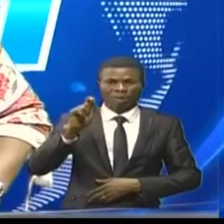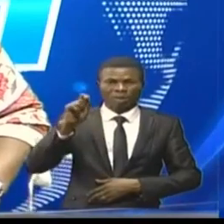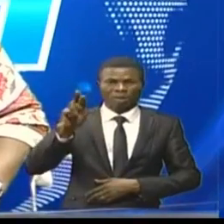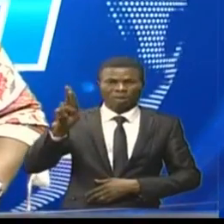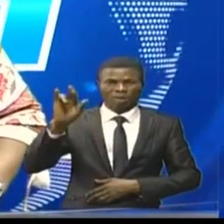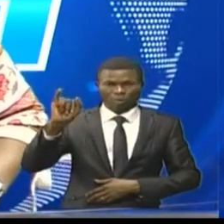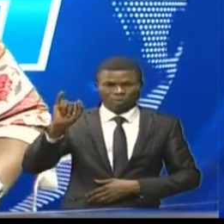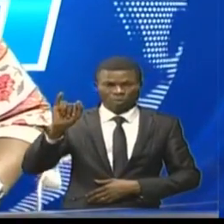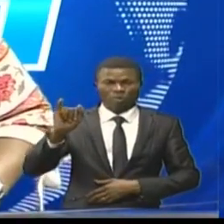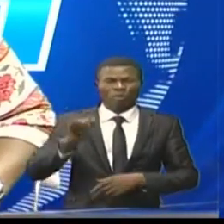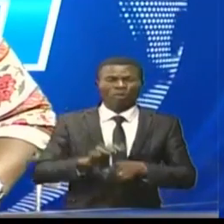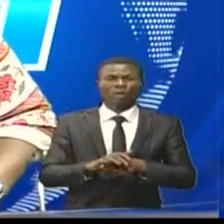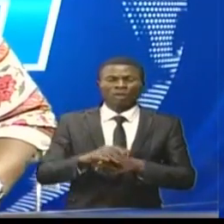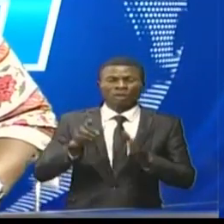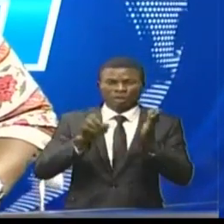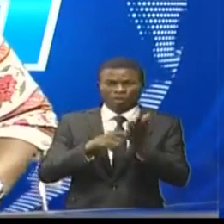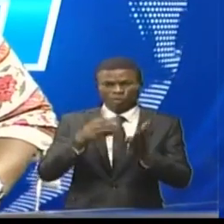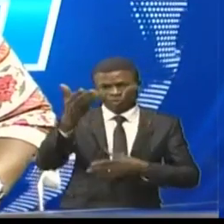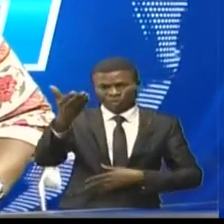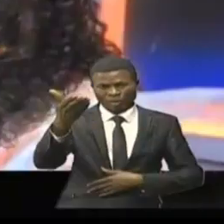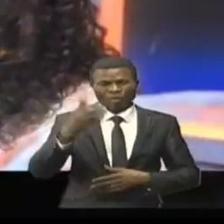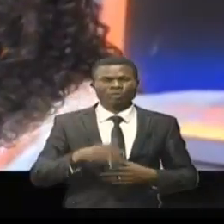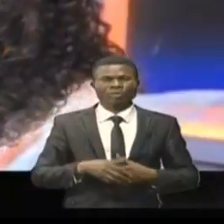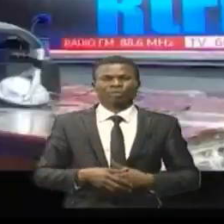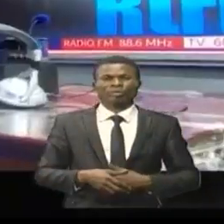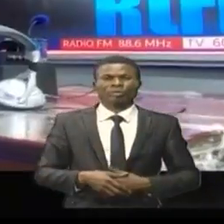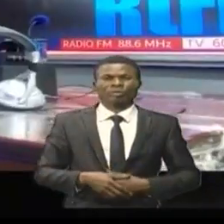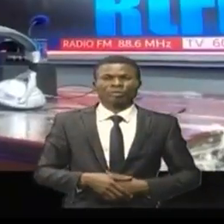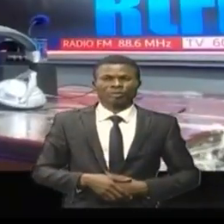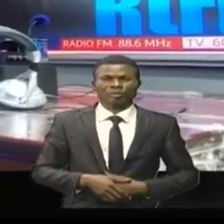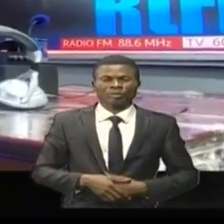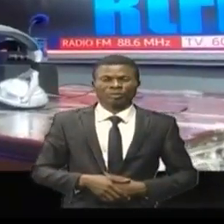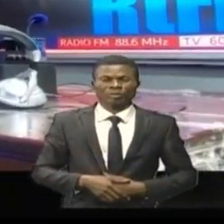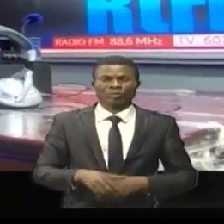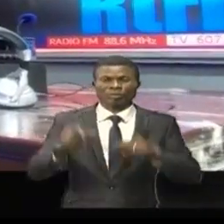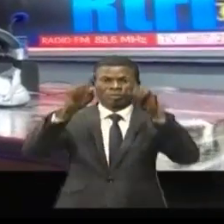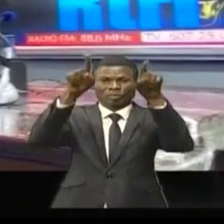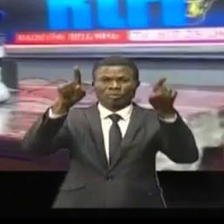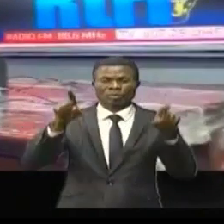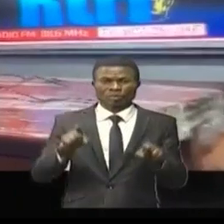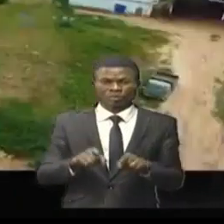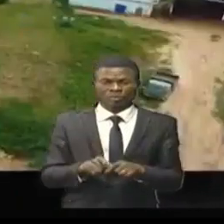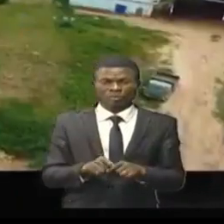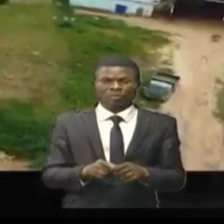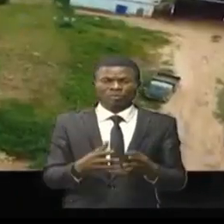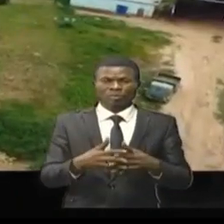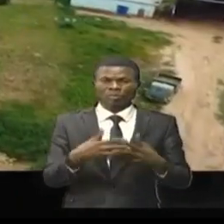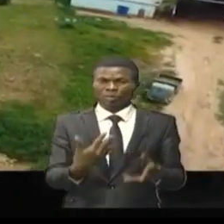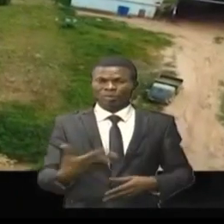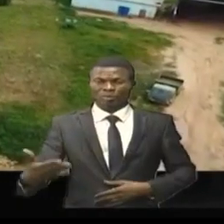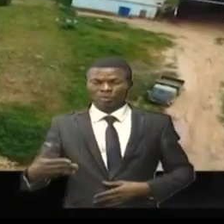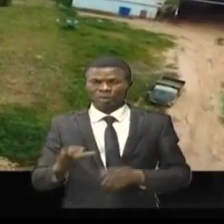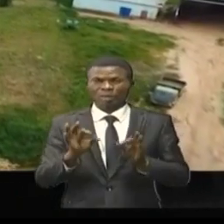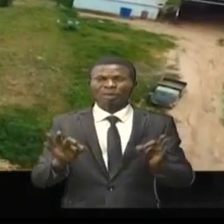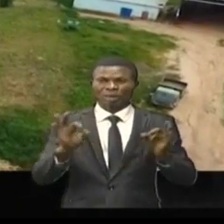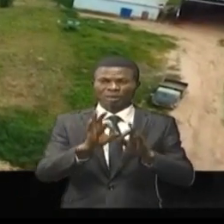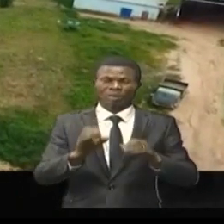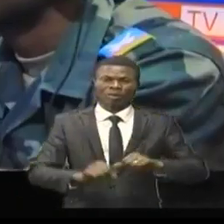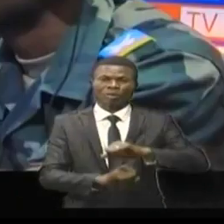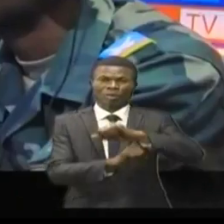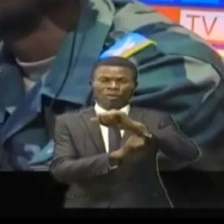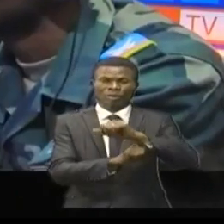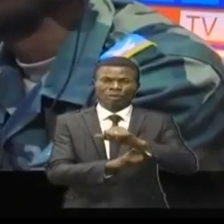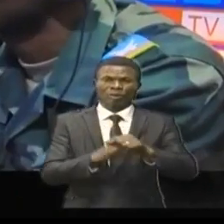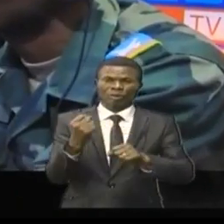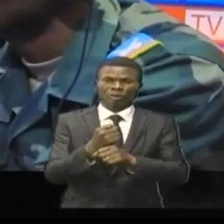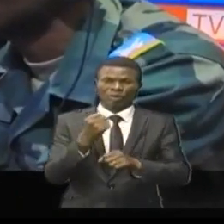RTFI. Céleman Junior, reportage. La radio et la télévision, deux instruments indispensables pour accompagner le processus